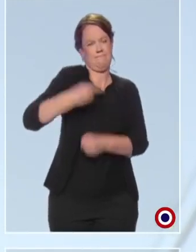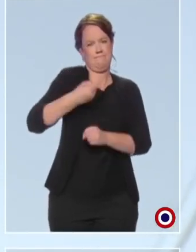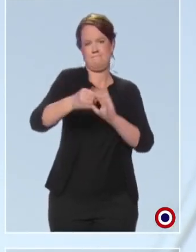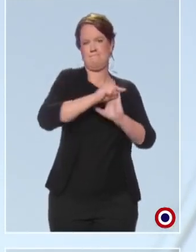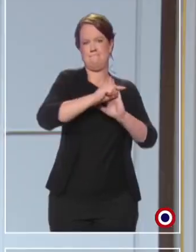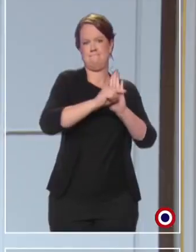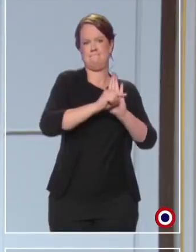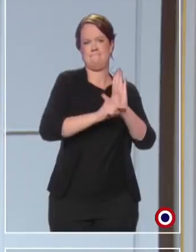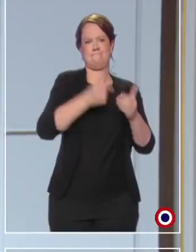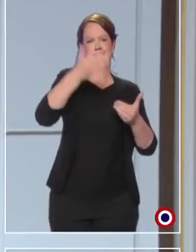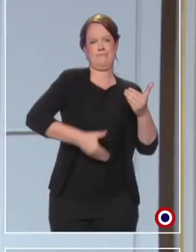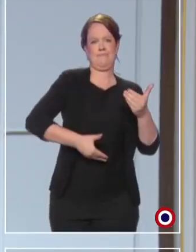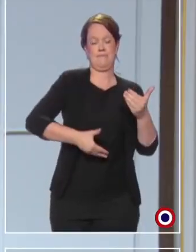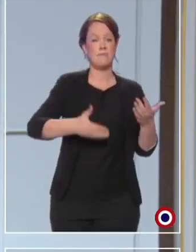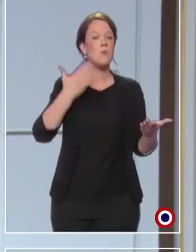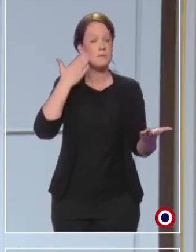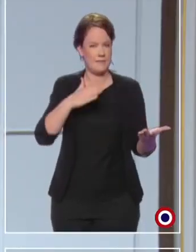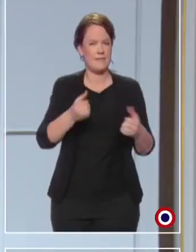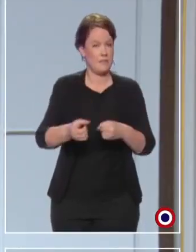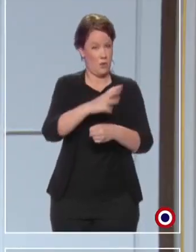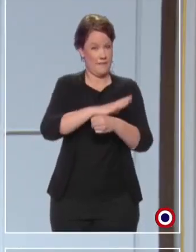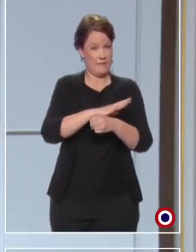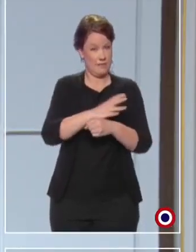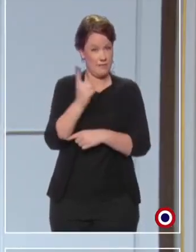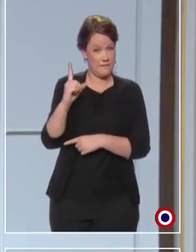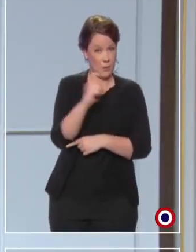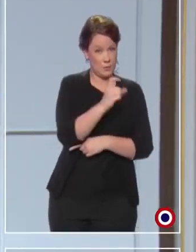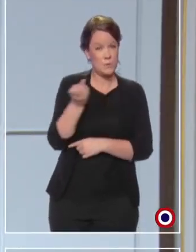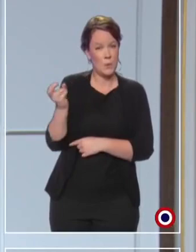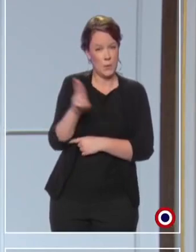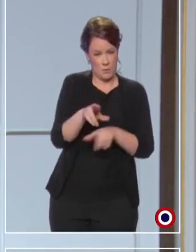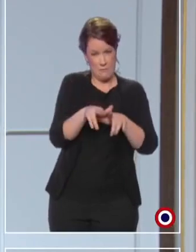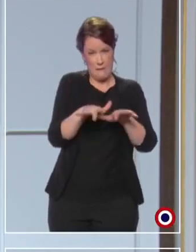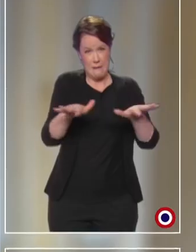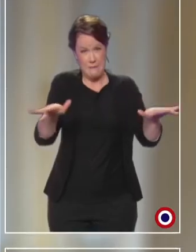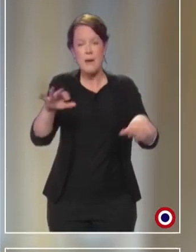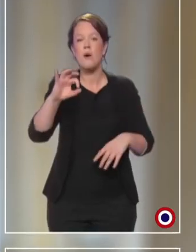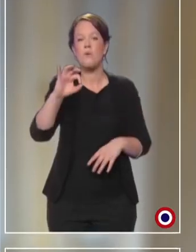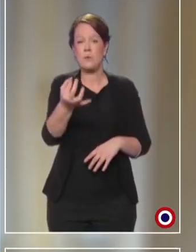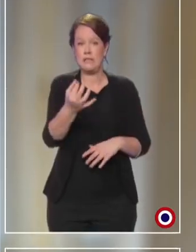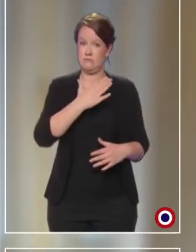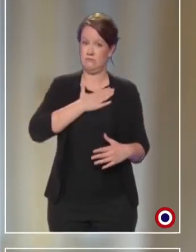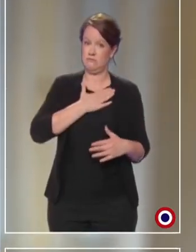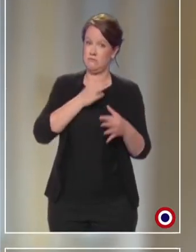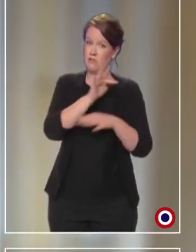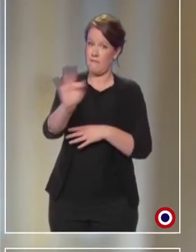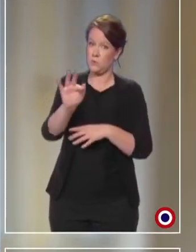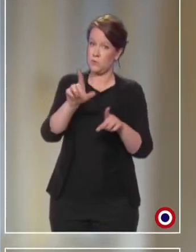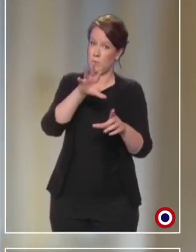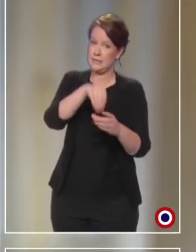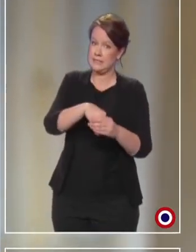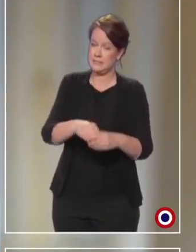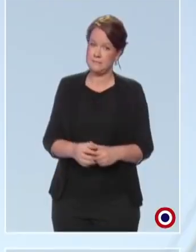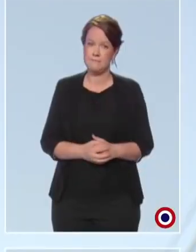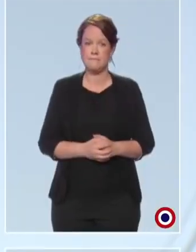repart rue circule très vite partout en europe et dans notre pays maintenant je pense qu'il est important d'aider le